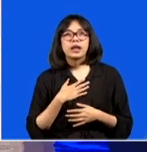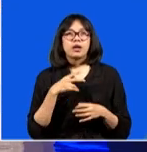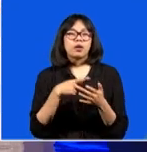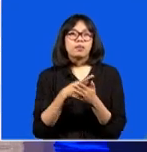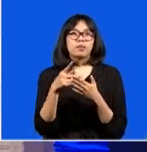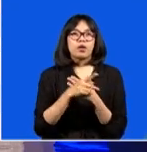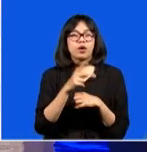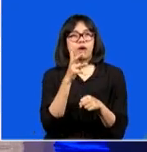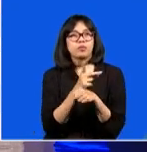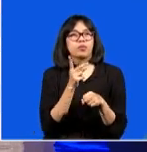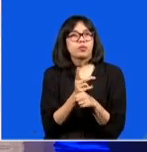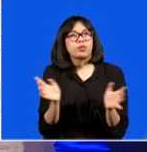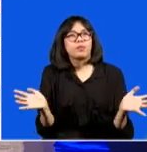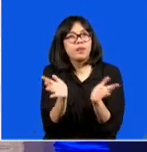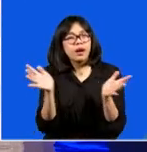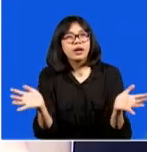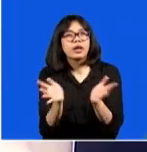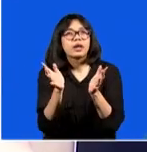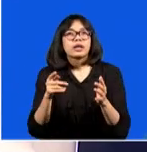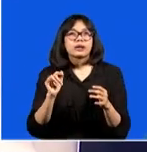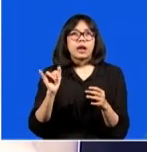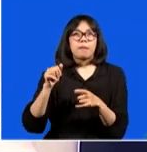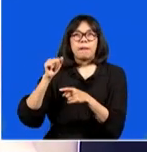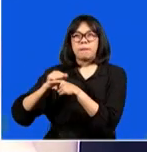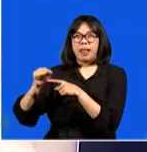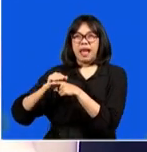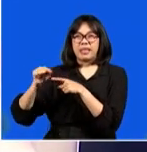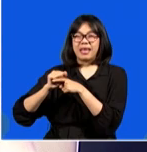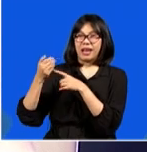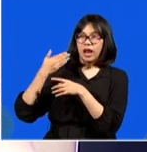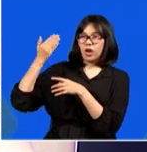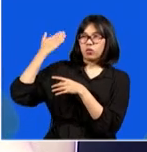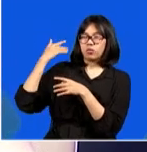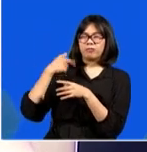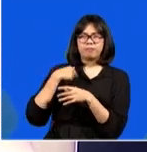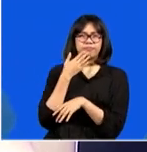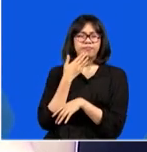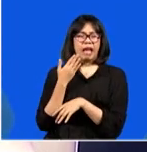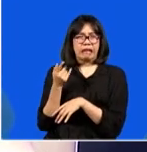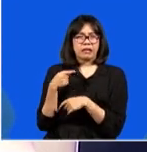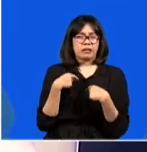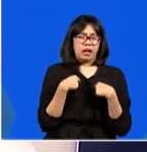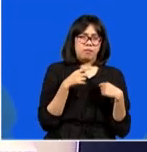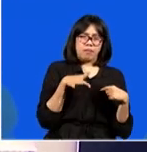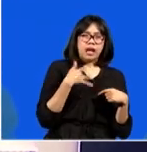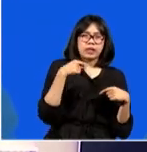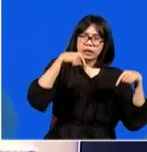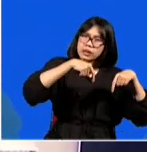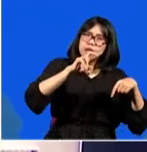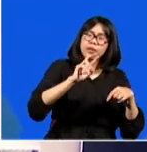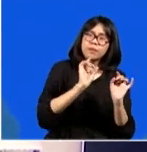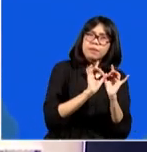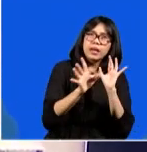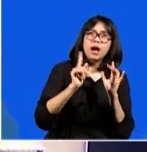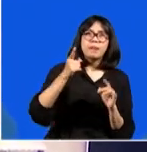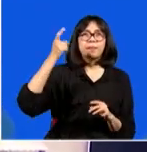guru penggerak ini berbeda dari pelatihan biasa yang saya ikuti yang utama yaitu perubahan mindset pola pikir